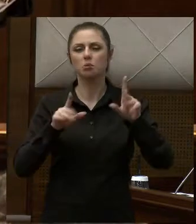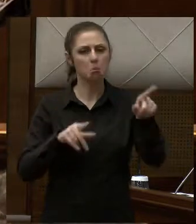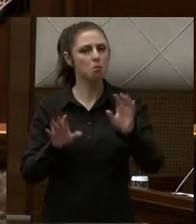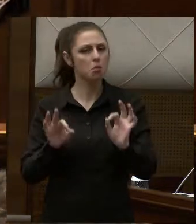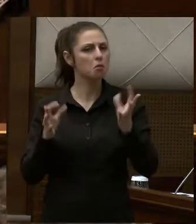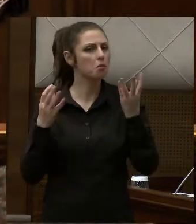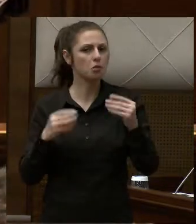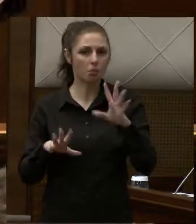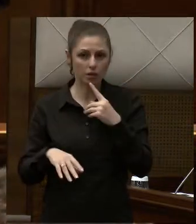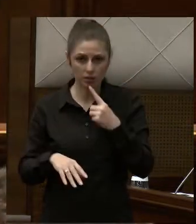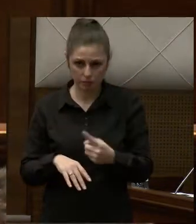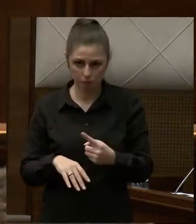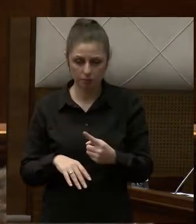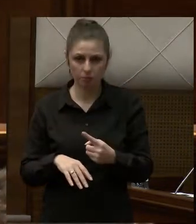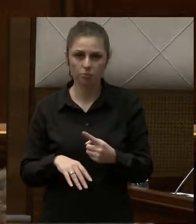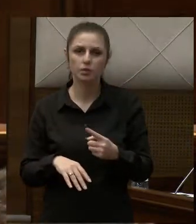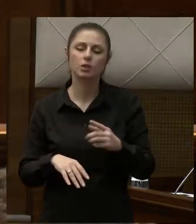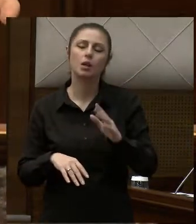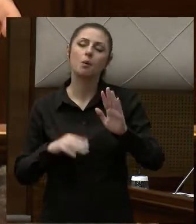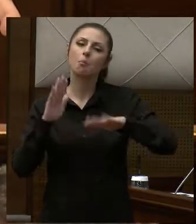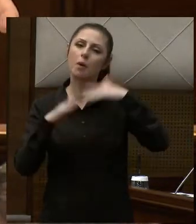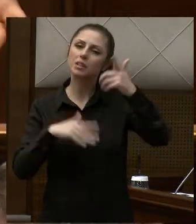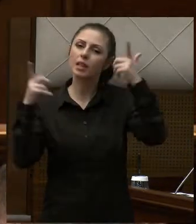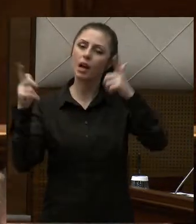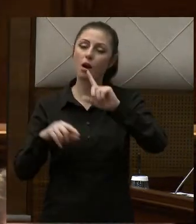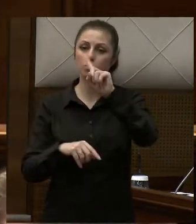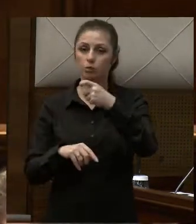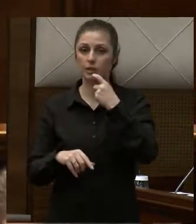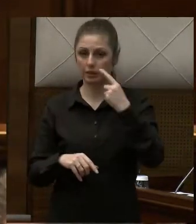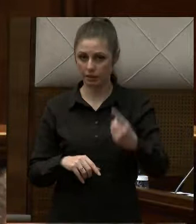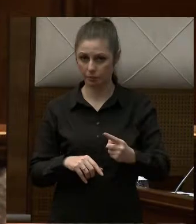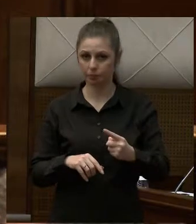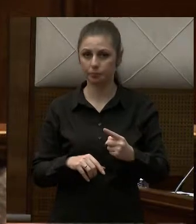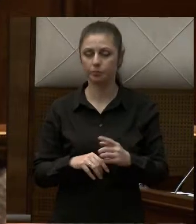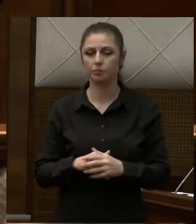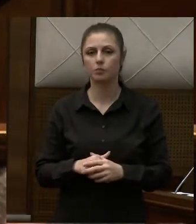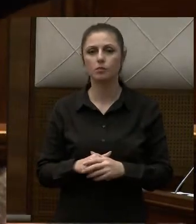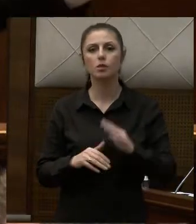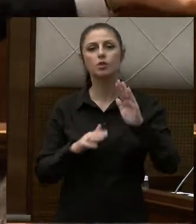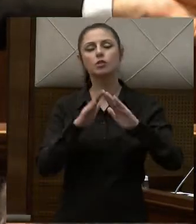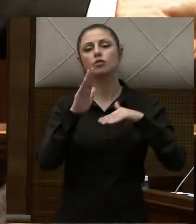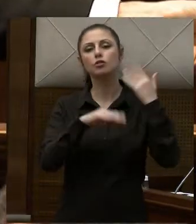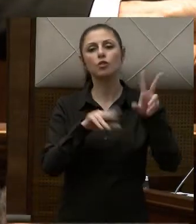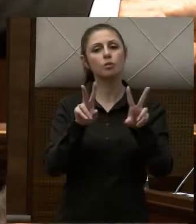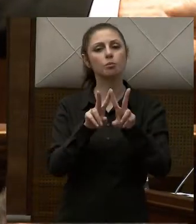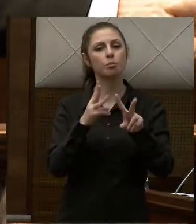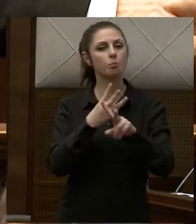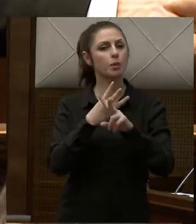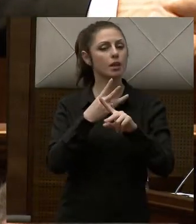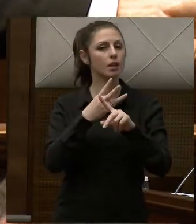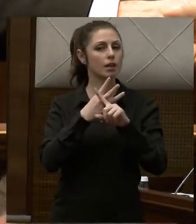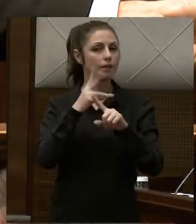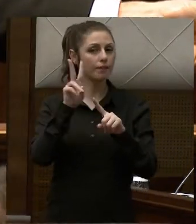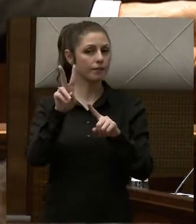olmaz demiştir. Alternatif yer bulun demiştir. Sonra Mevlüt Uysal, yeni Büyükşehir